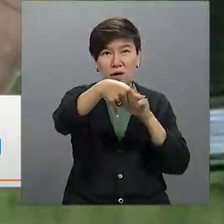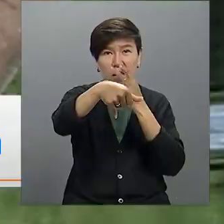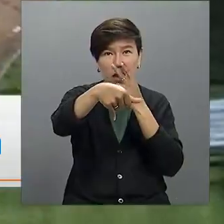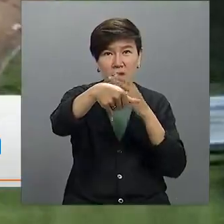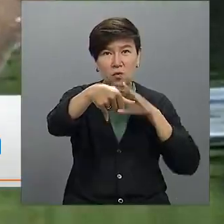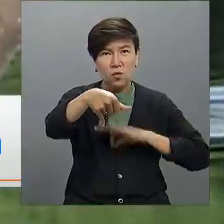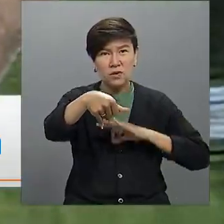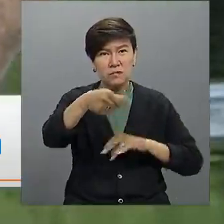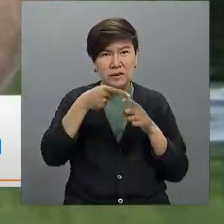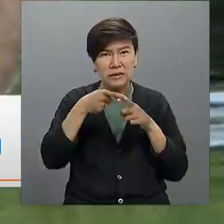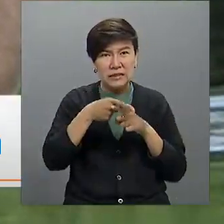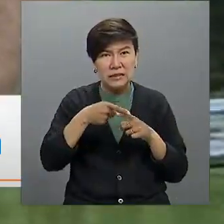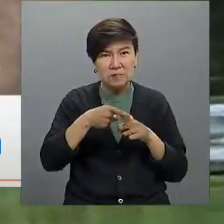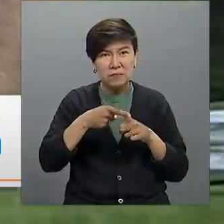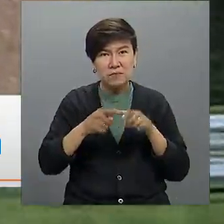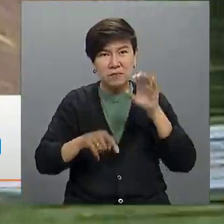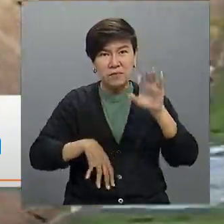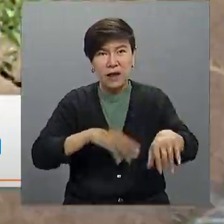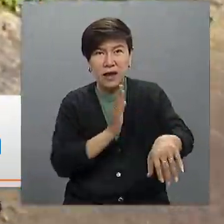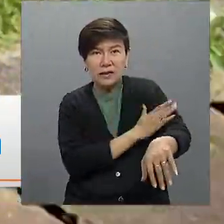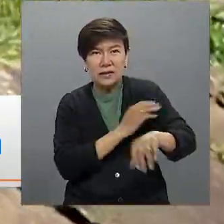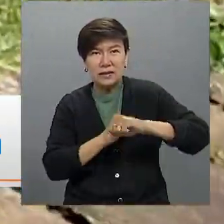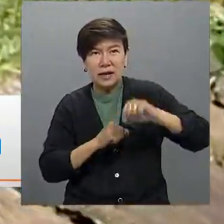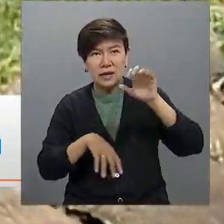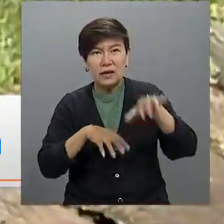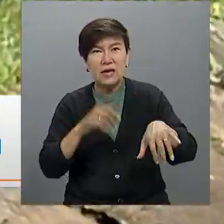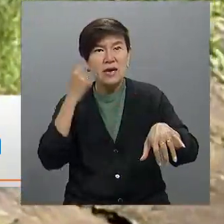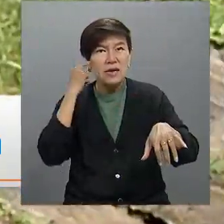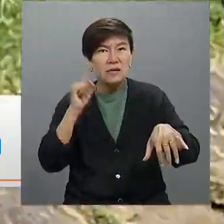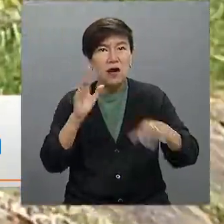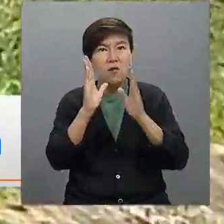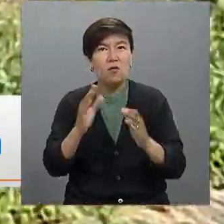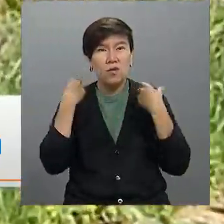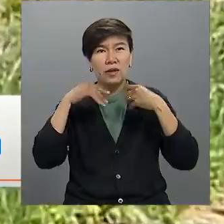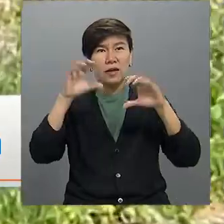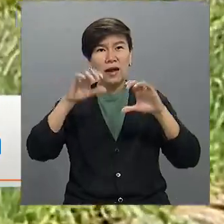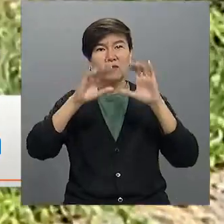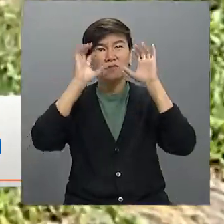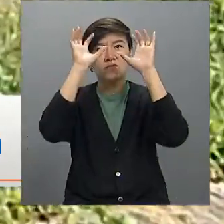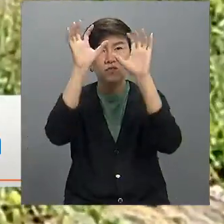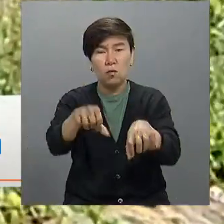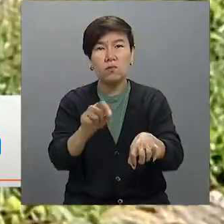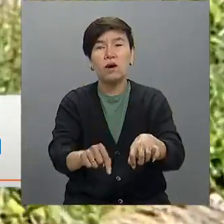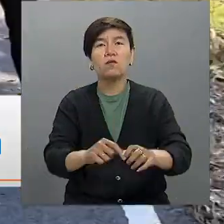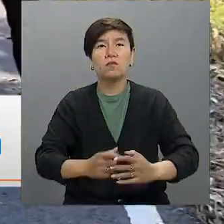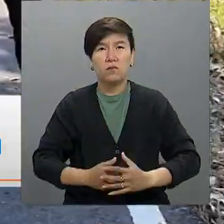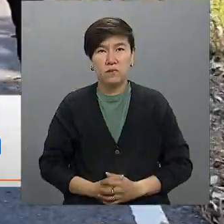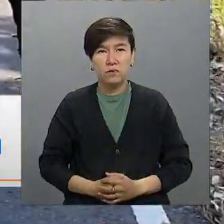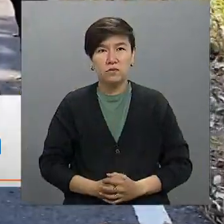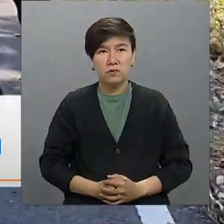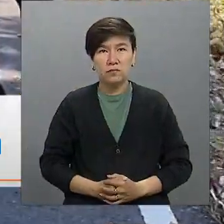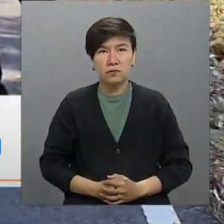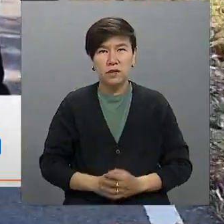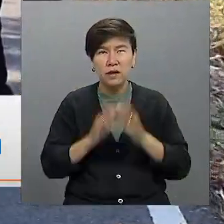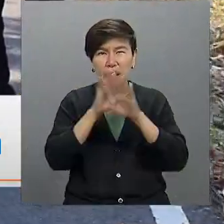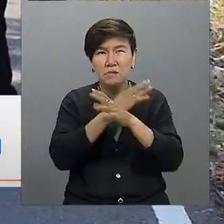นี้แหละค่ะน่าจะเป็นตัวที่ตะปบก้นของเจ้าหน้าที่คนเมื่อสักครู่นี้แหละเห็นไหมคะมันเป็นหมีหมาเนี่ยค่ะช